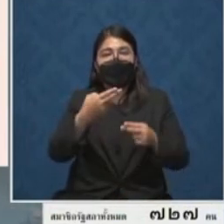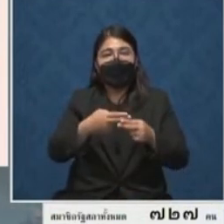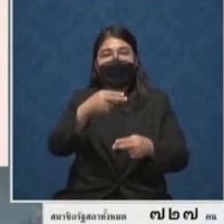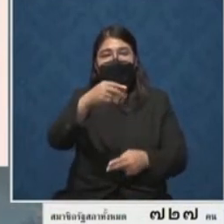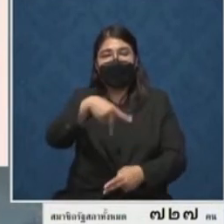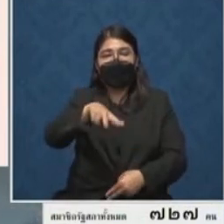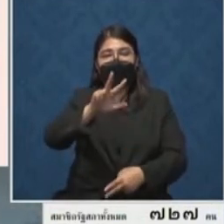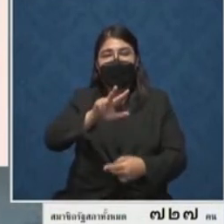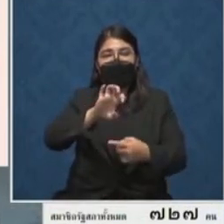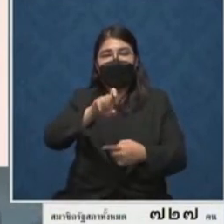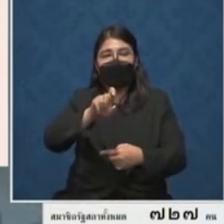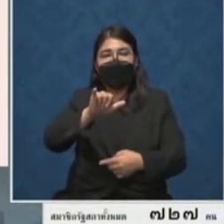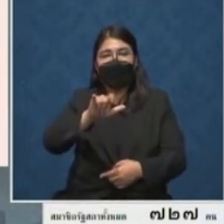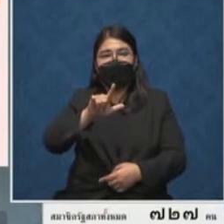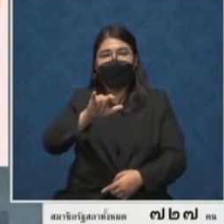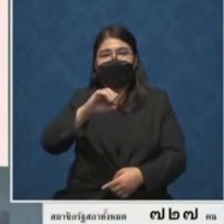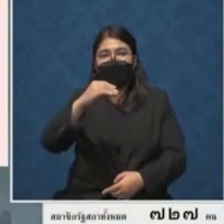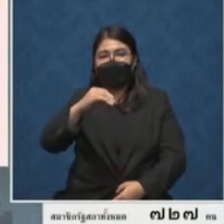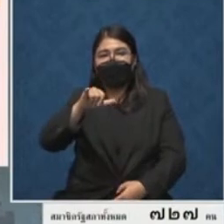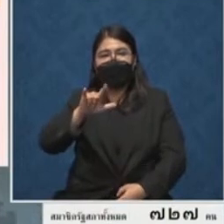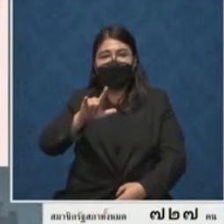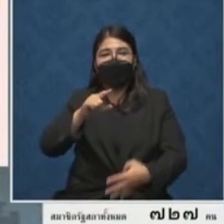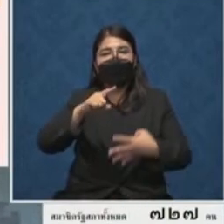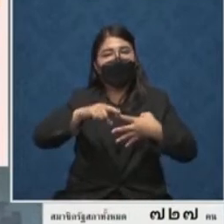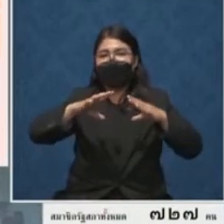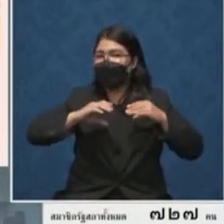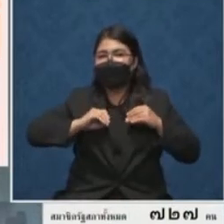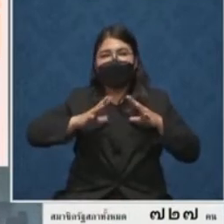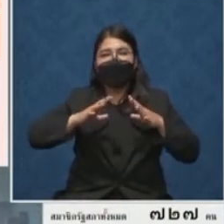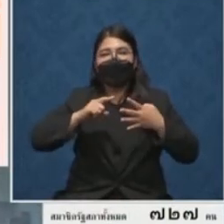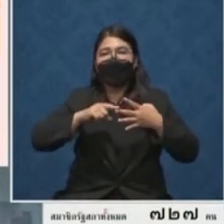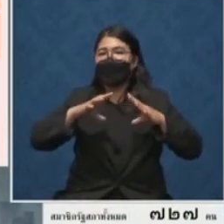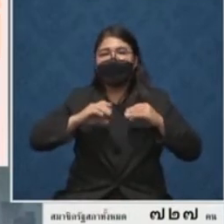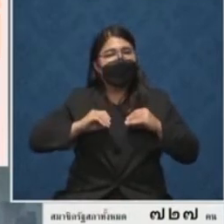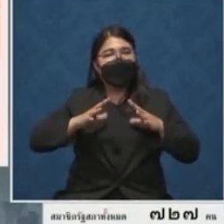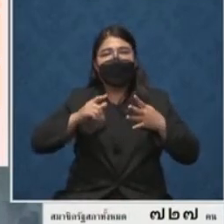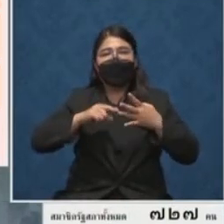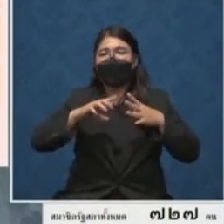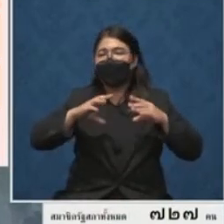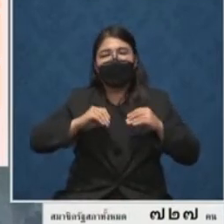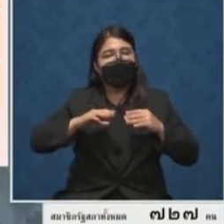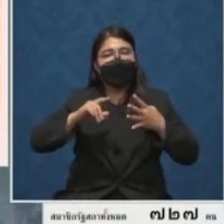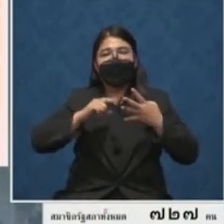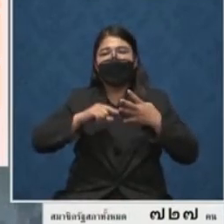การ2ไม่รับหลักการ3ไม่รับหลักการ4ไม่รับหลักการ